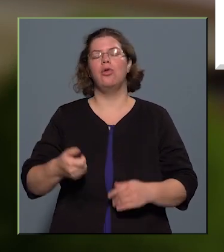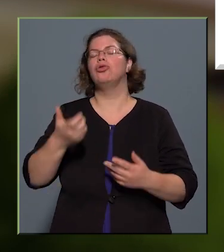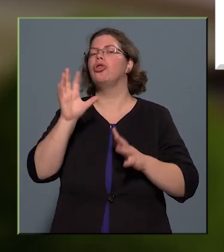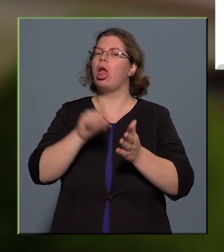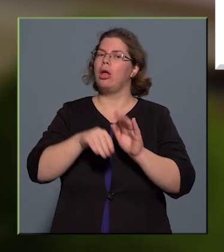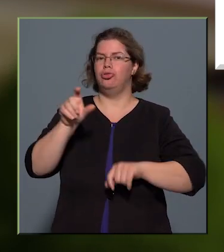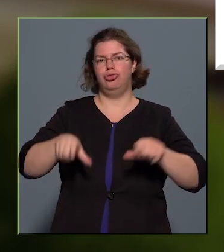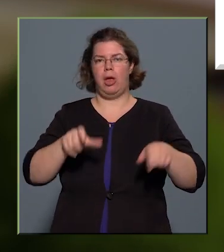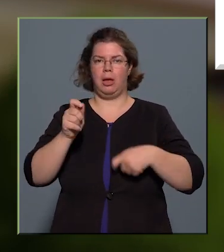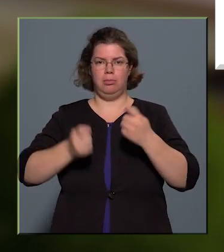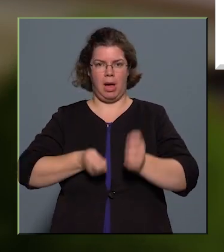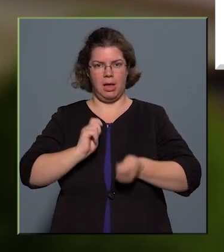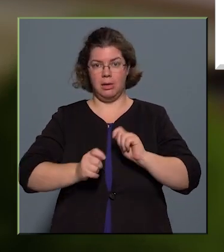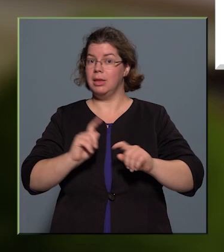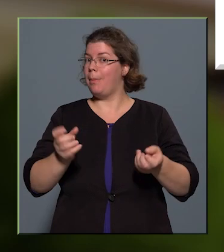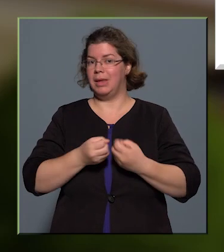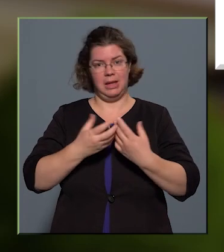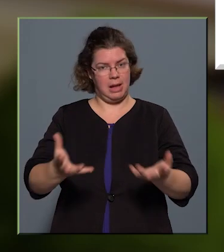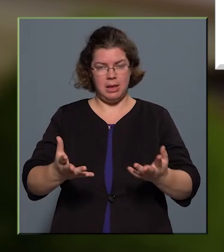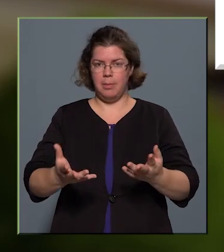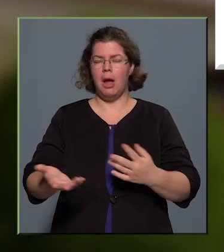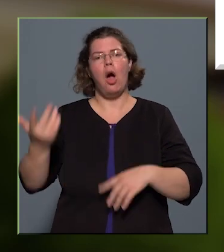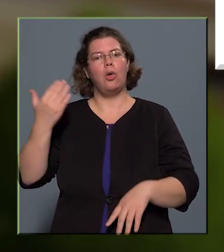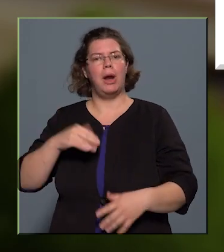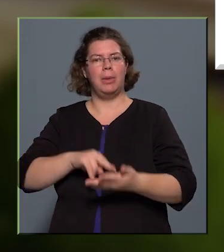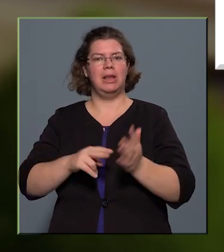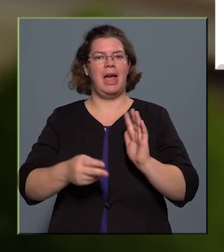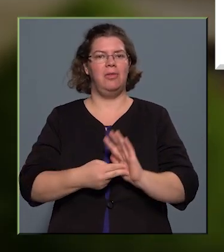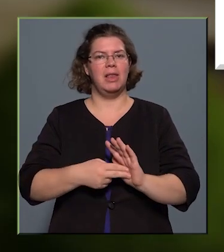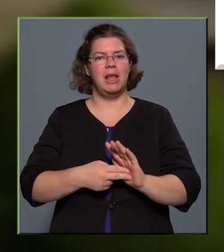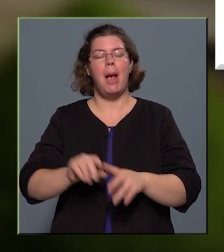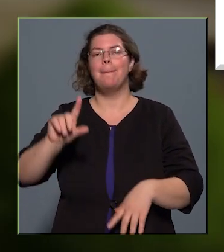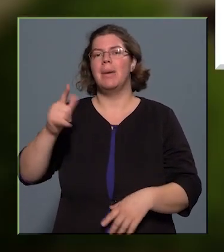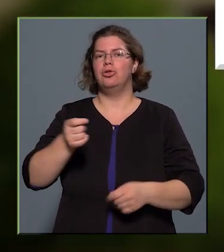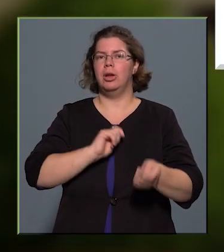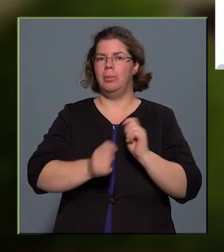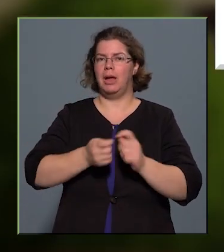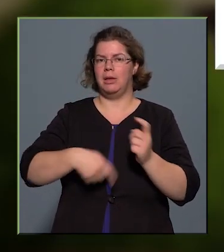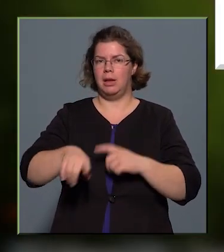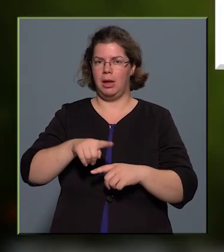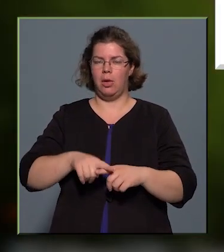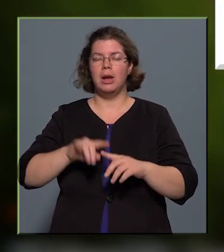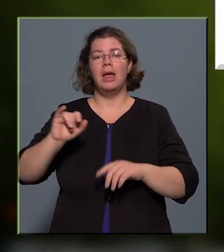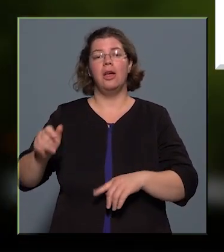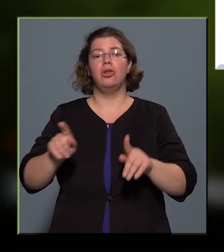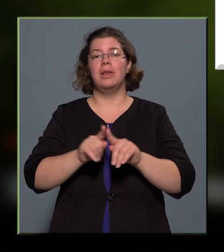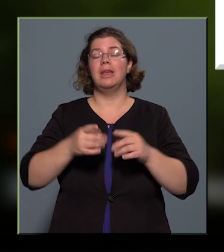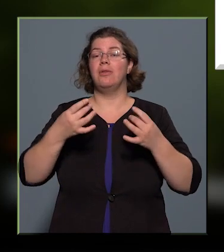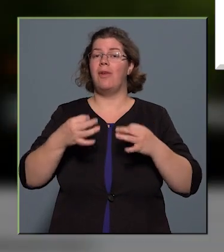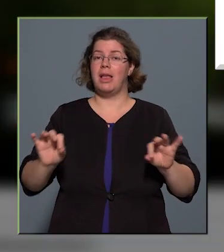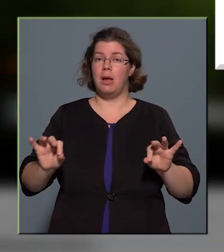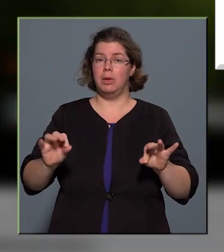fűtéskorszerűsítési pályázatot, azaz nem hirdeti meg a korábban tervezett második pályázati kört, és az így